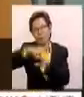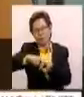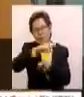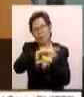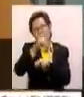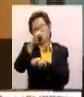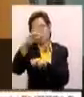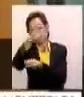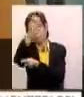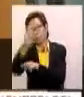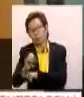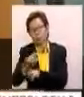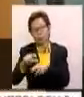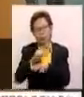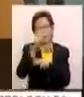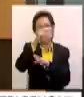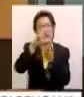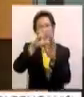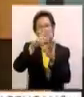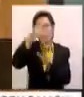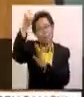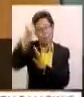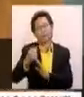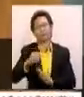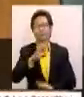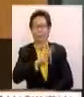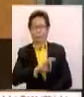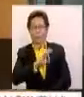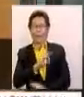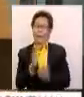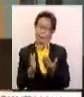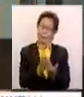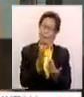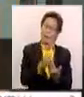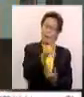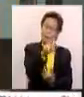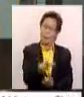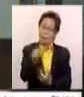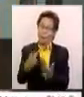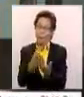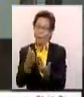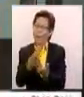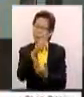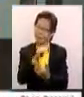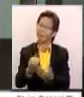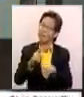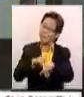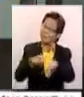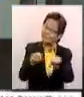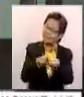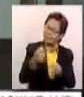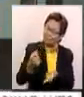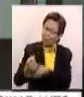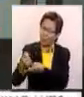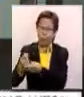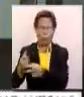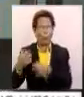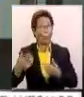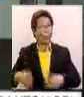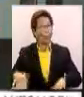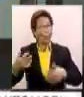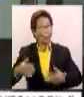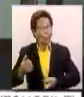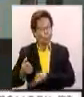hampir 100% pengguna rapid bus, dan ini memudahkan mereka dan pada masa yang sama memberikan satu penjimatan yang sangat